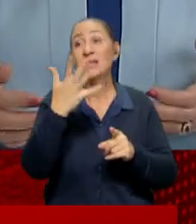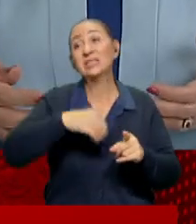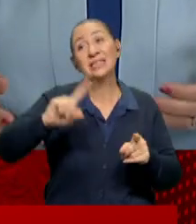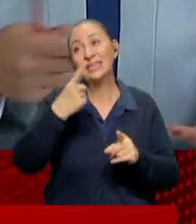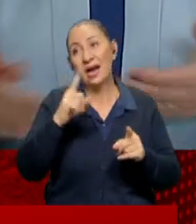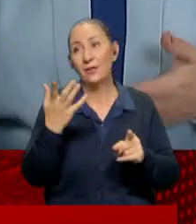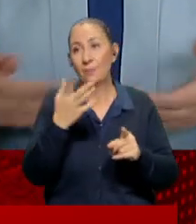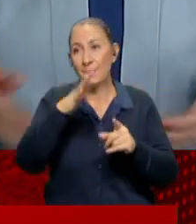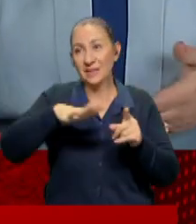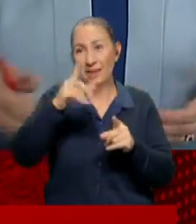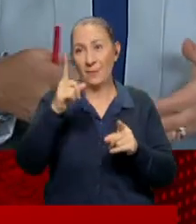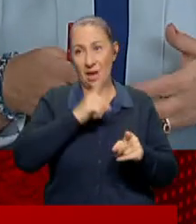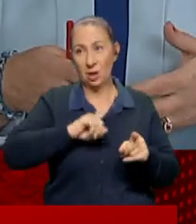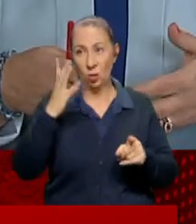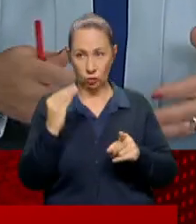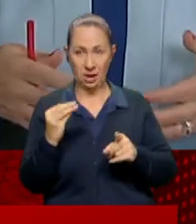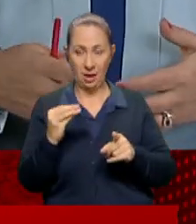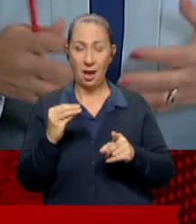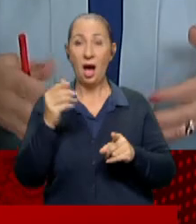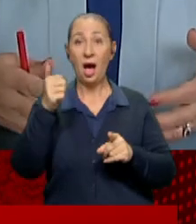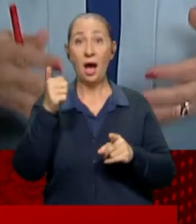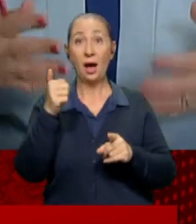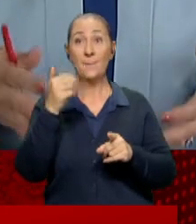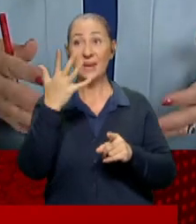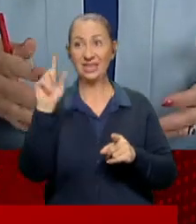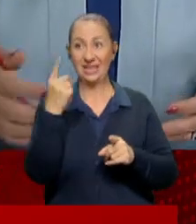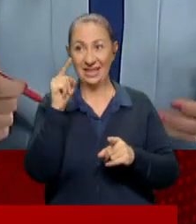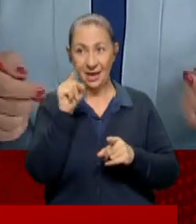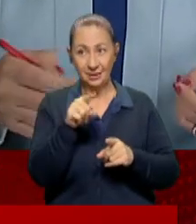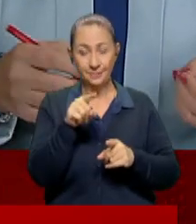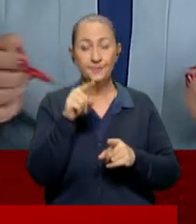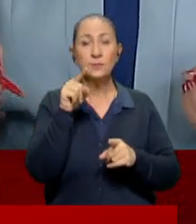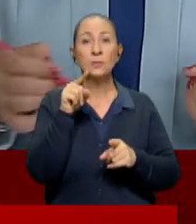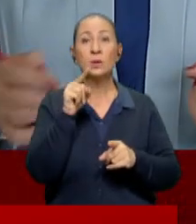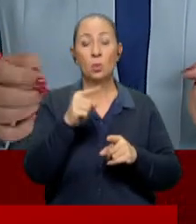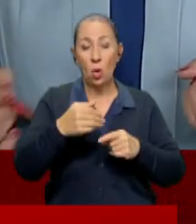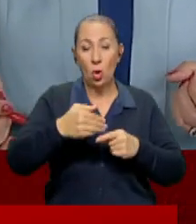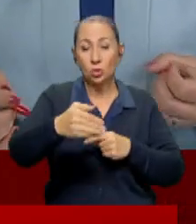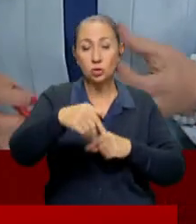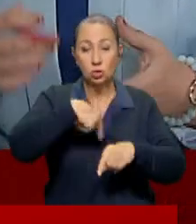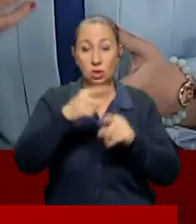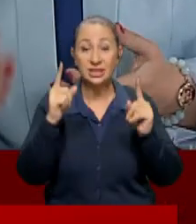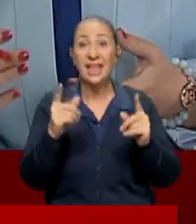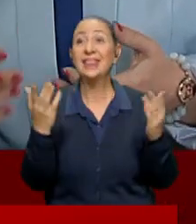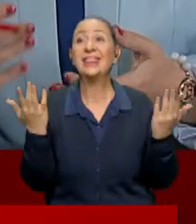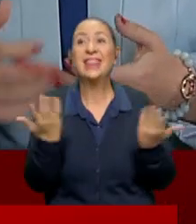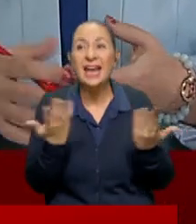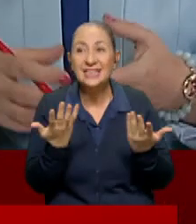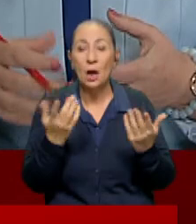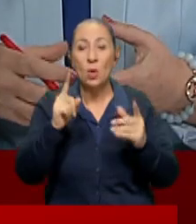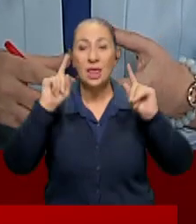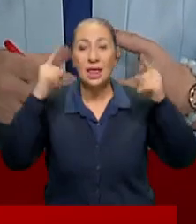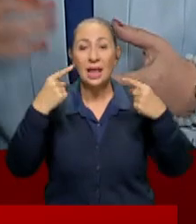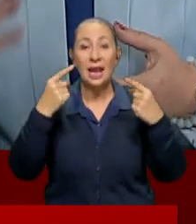lider eğer masadan biri aday olursa 5 lider bu önümüzdeki süreçte nerede bu